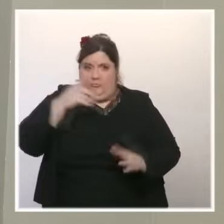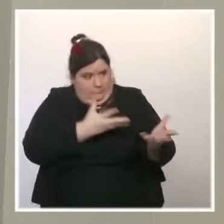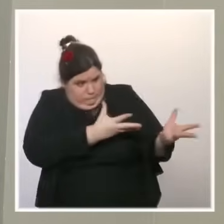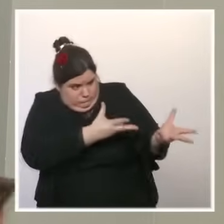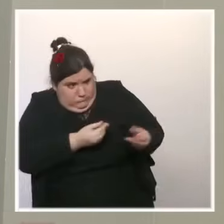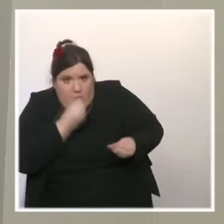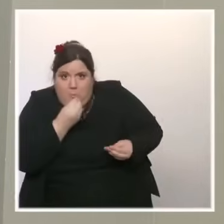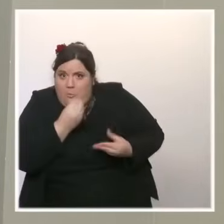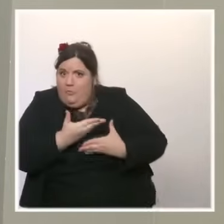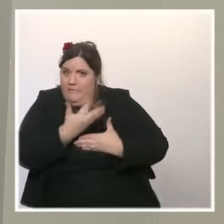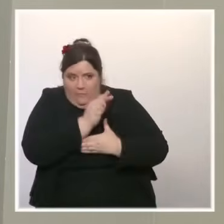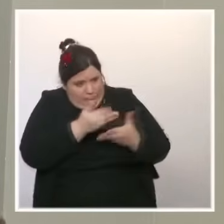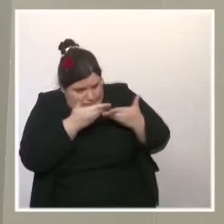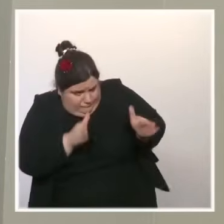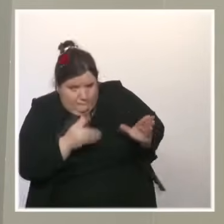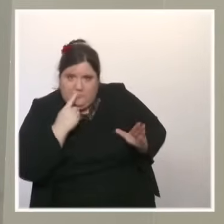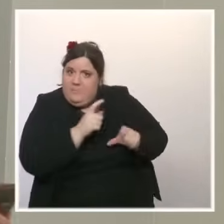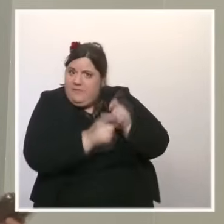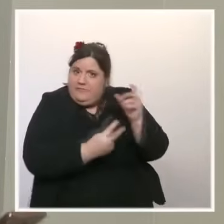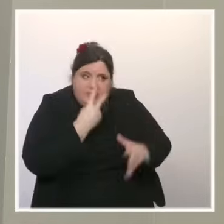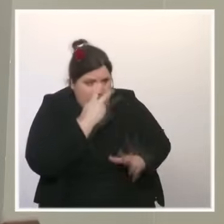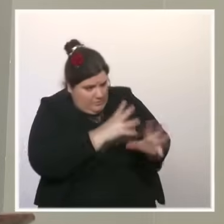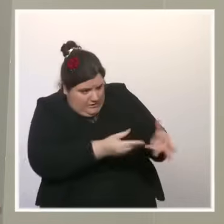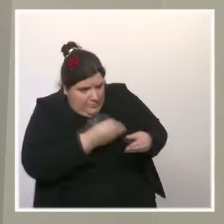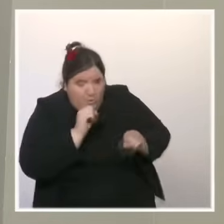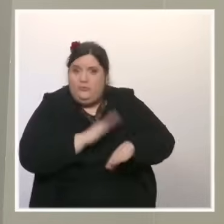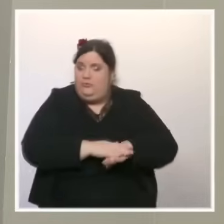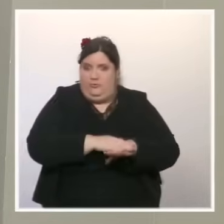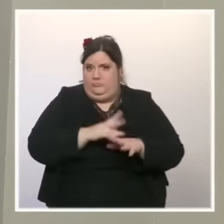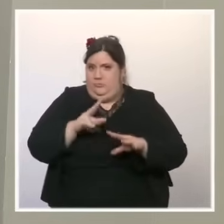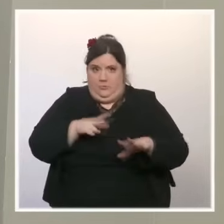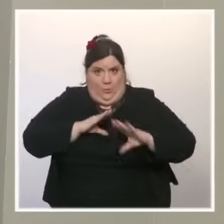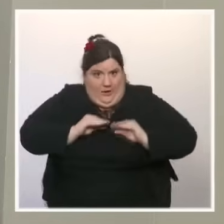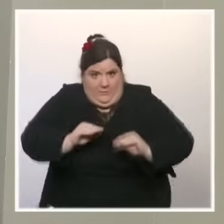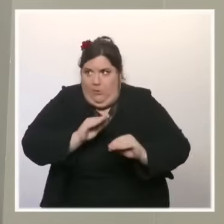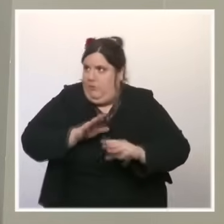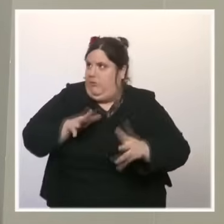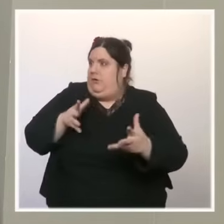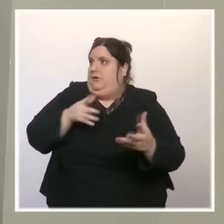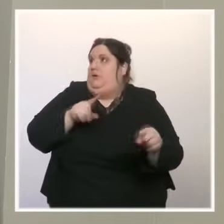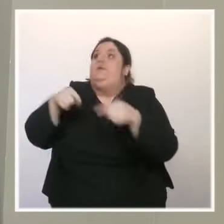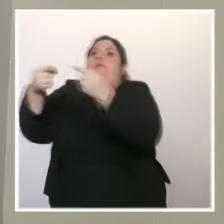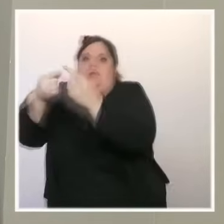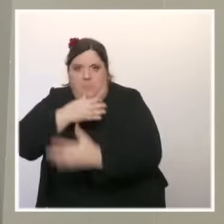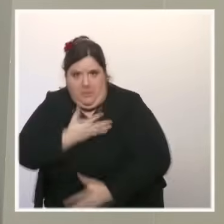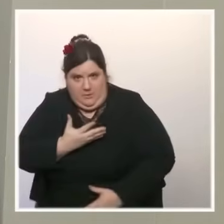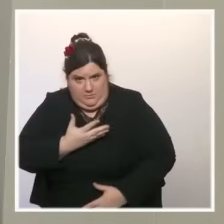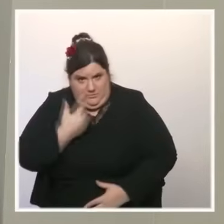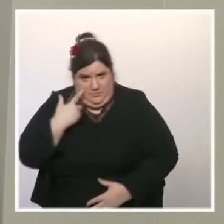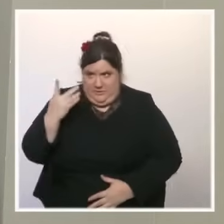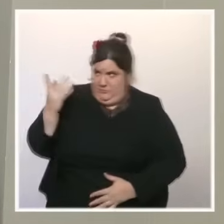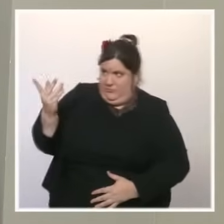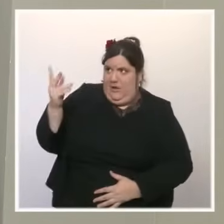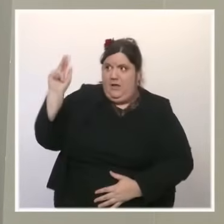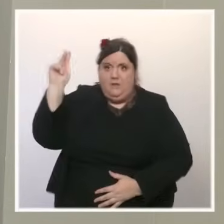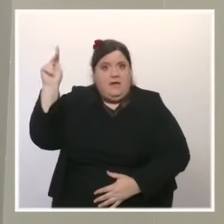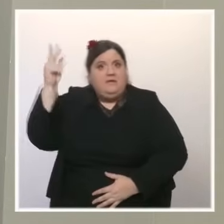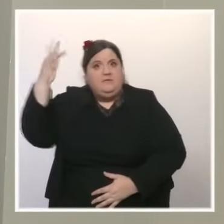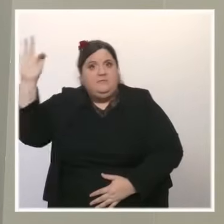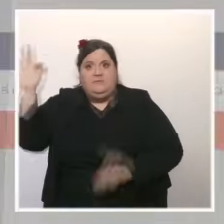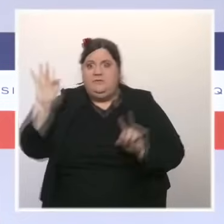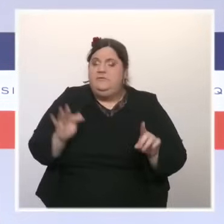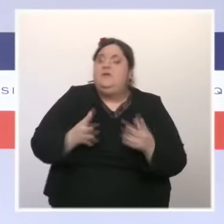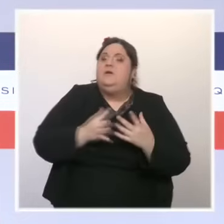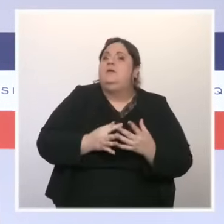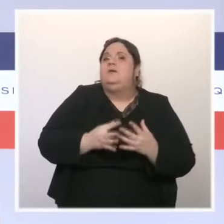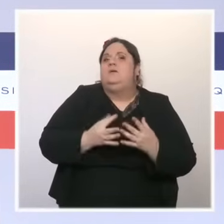talents, de pouvoir venir ? Est-ce que vous avez des informations sur les négociations entre Paris et Tel Aviv pour laisser sortir ces gens ?